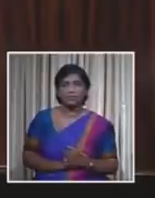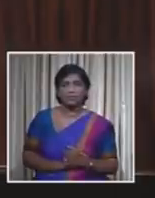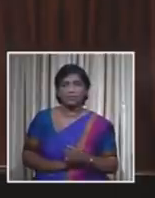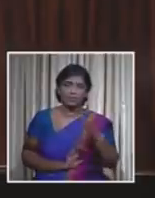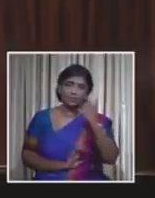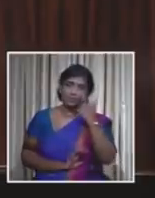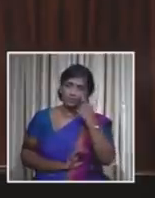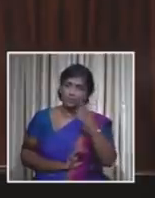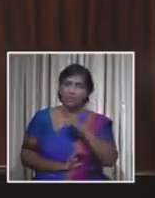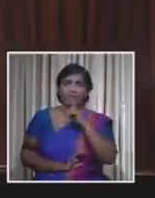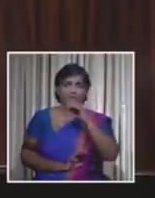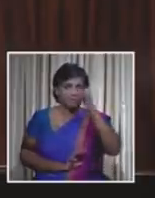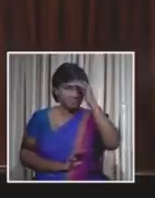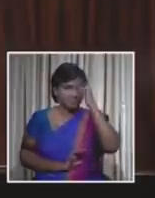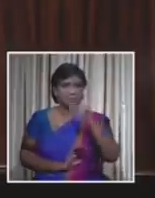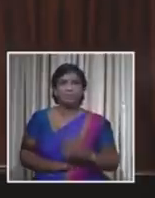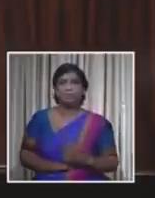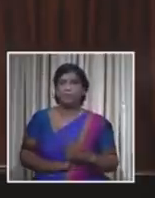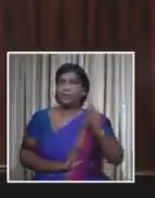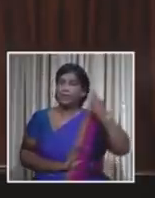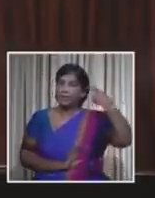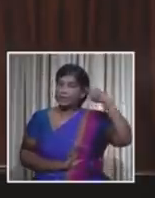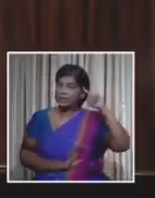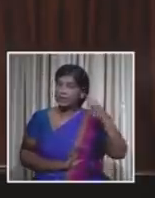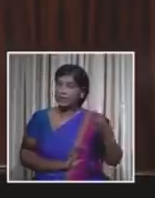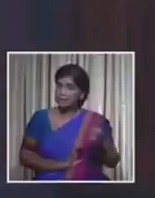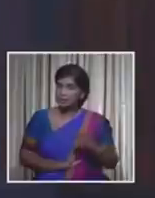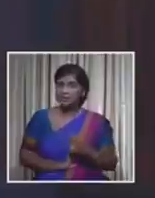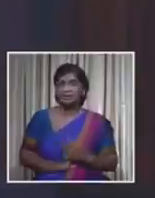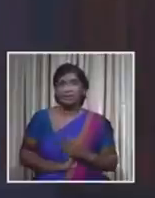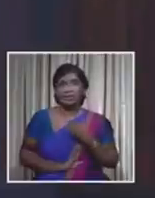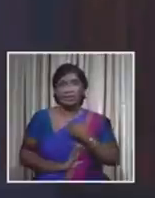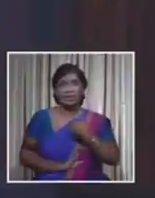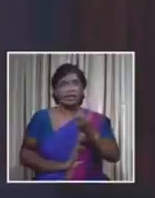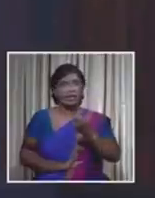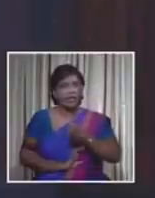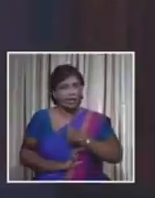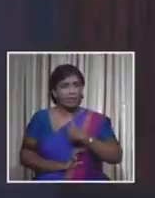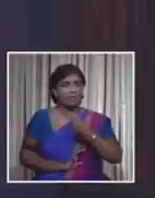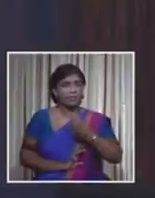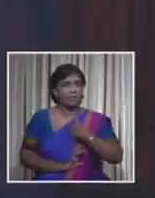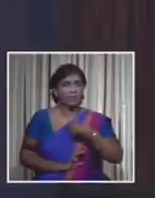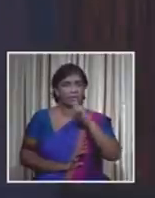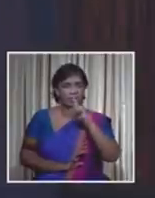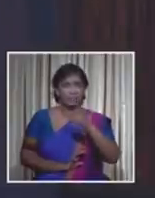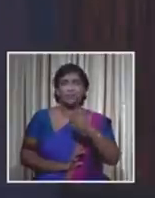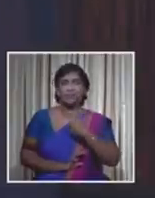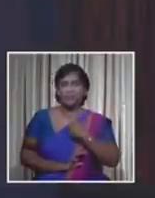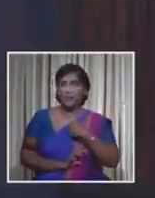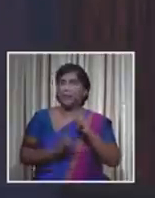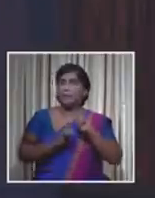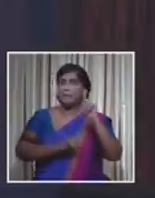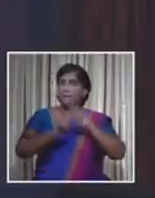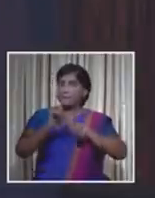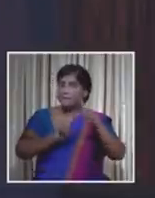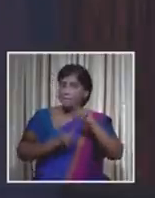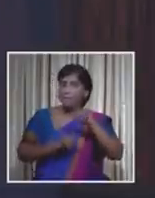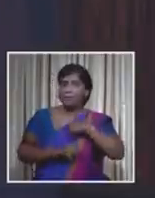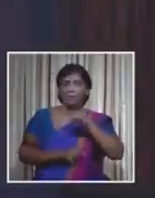වෙන්න කතානායකතුමනි. ඊයේ දවසේත් මගේ නම ප්‍රකාශ කරමින් මම මේ පාර්ලිමේන්තුවේ